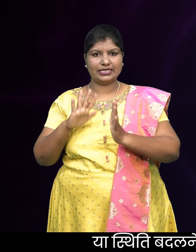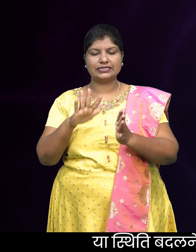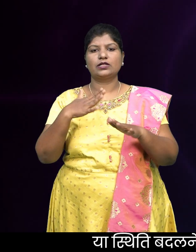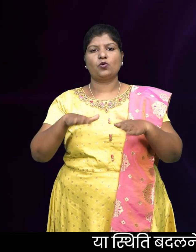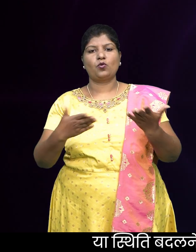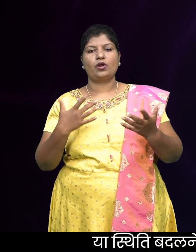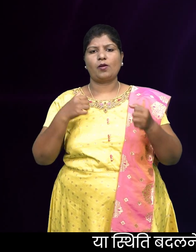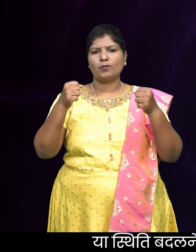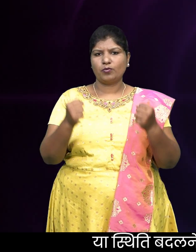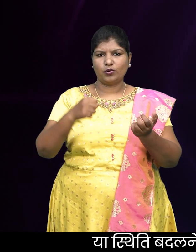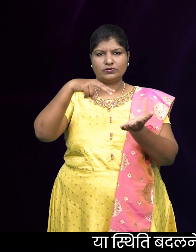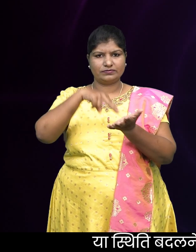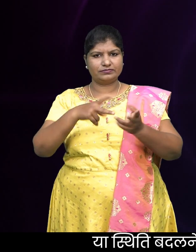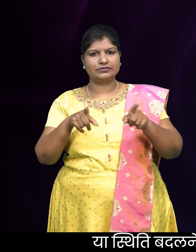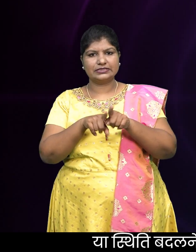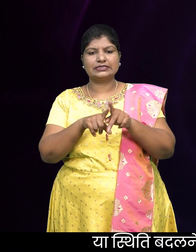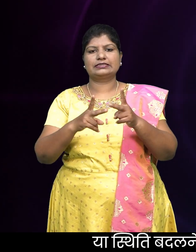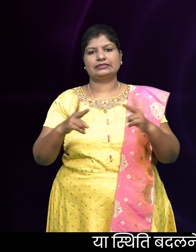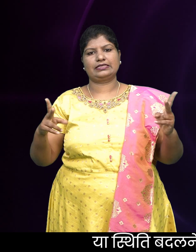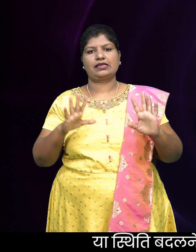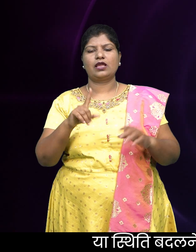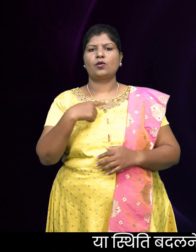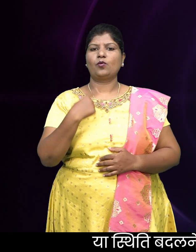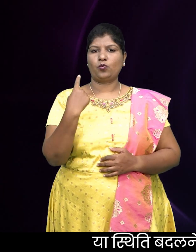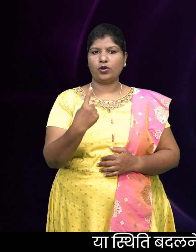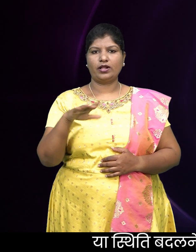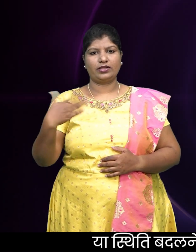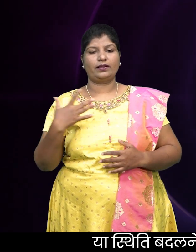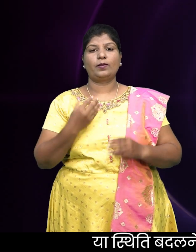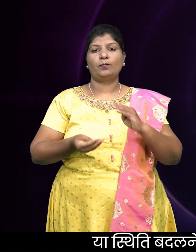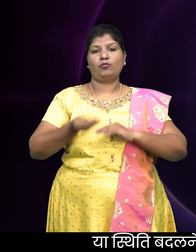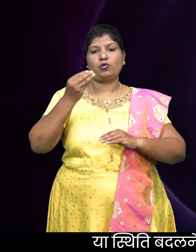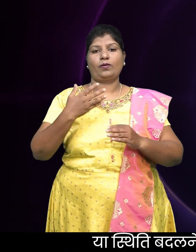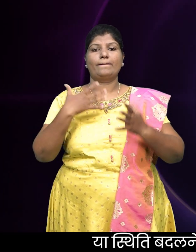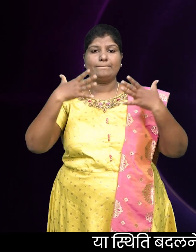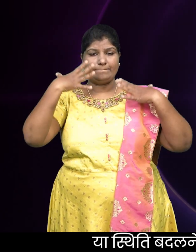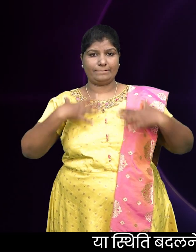स्थिति बदलने के कार्य के रूप में परिभाषित किया जाता है।